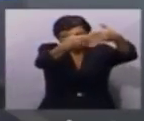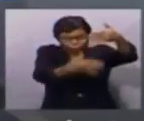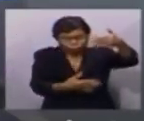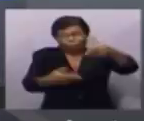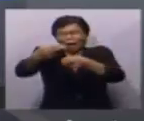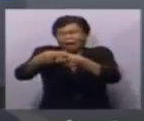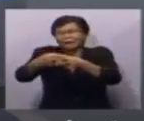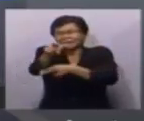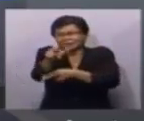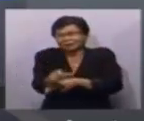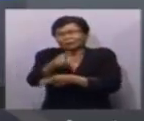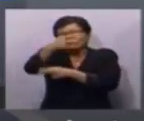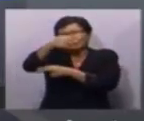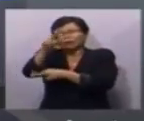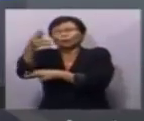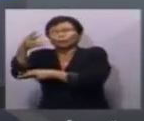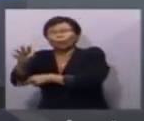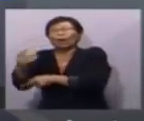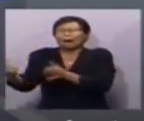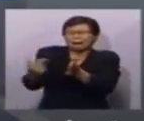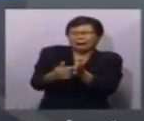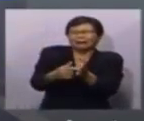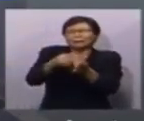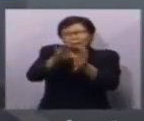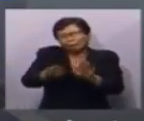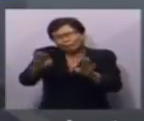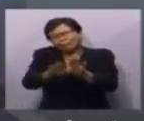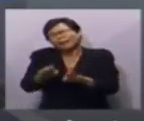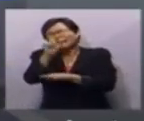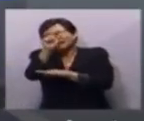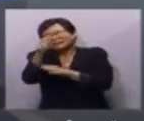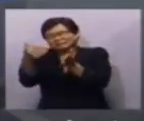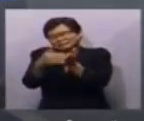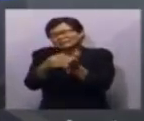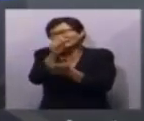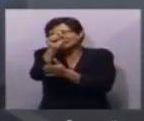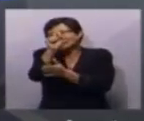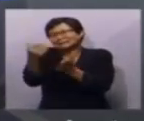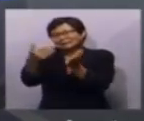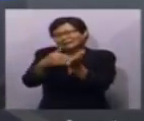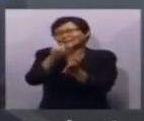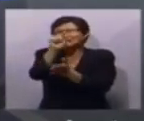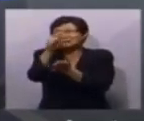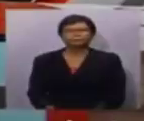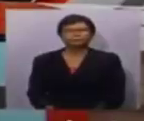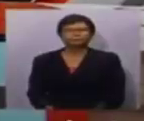hari penamaan calon PRU14, lagi perkembangannya seketika nanti.